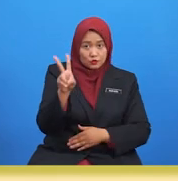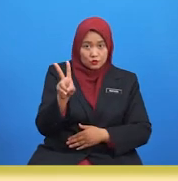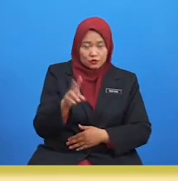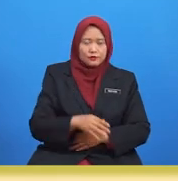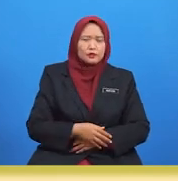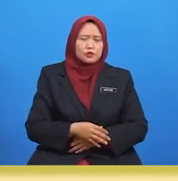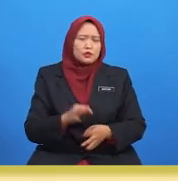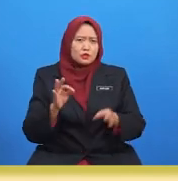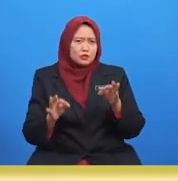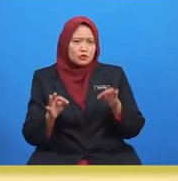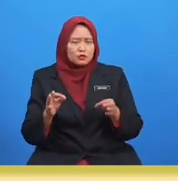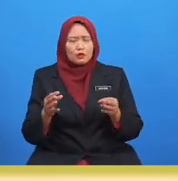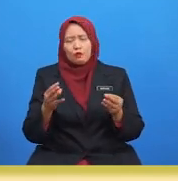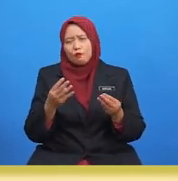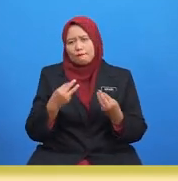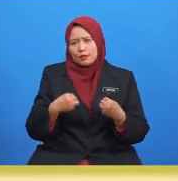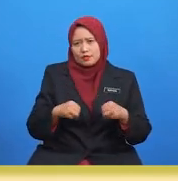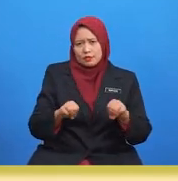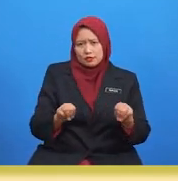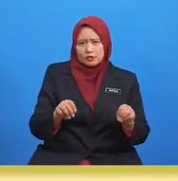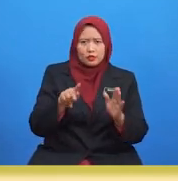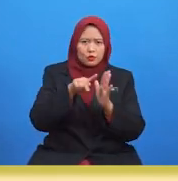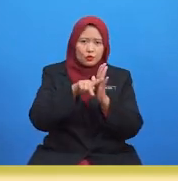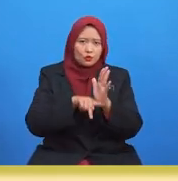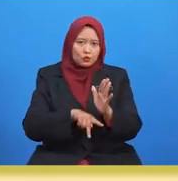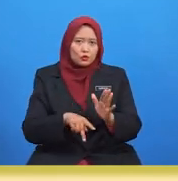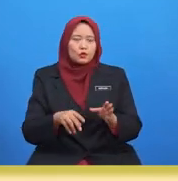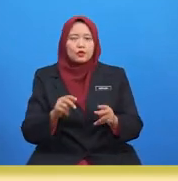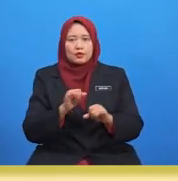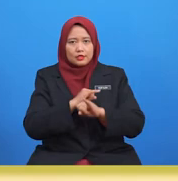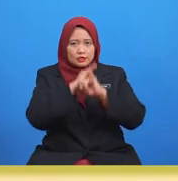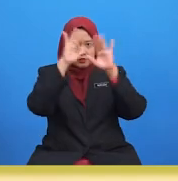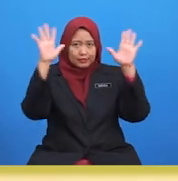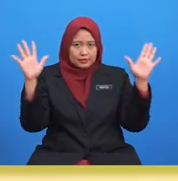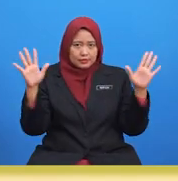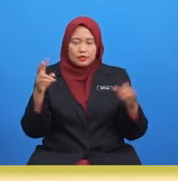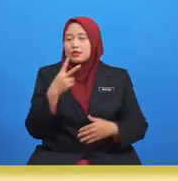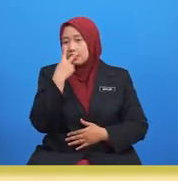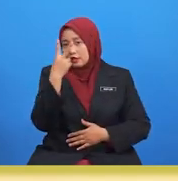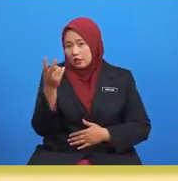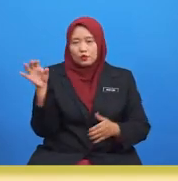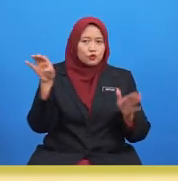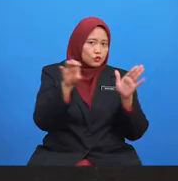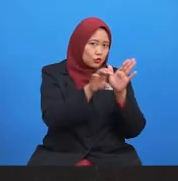Jika anda masih kurang jelas, mari kita lihat contoh yang ketiga.